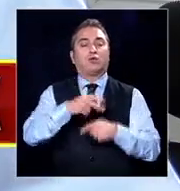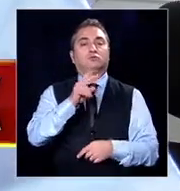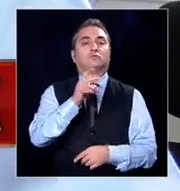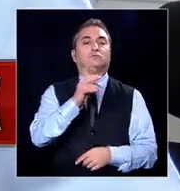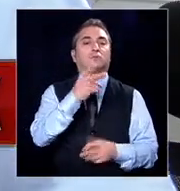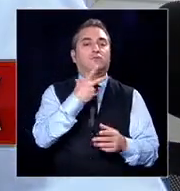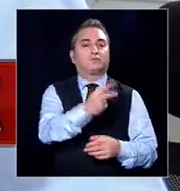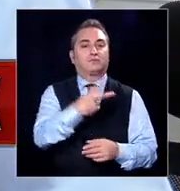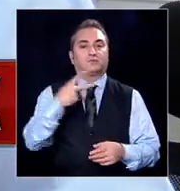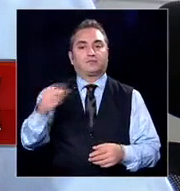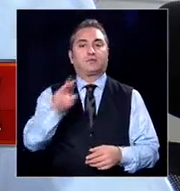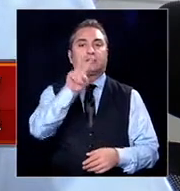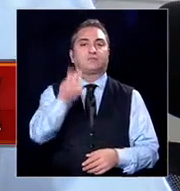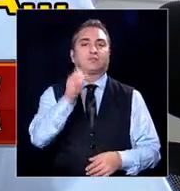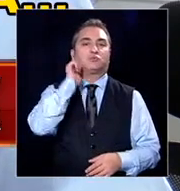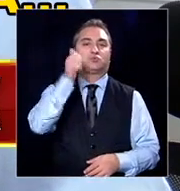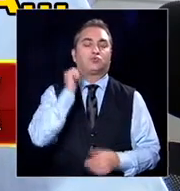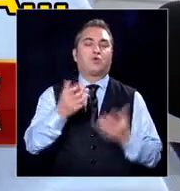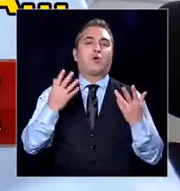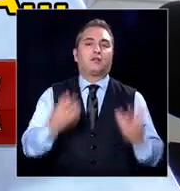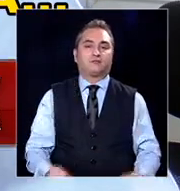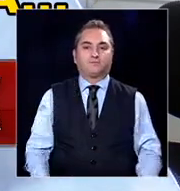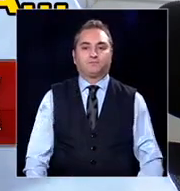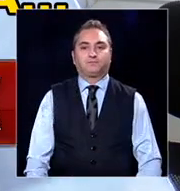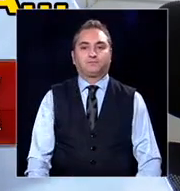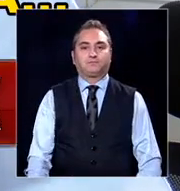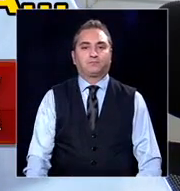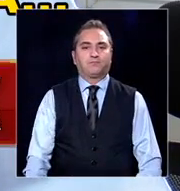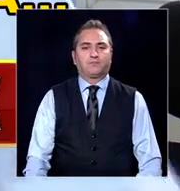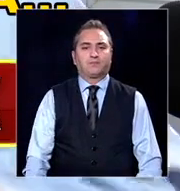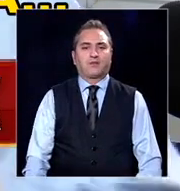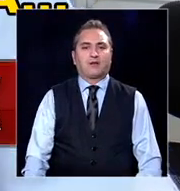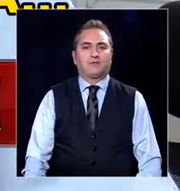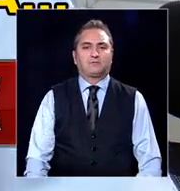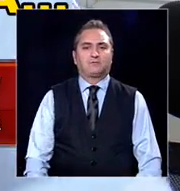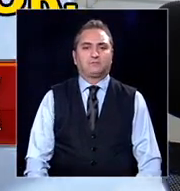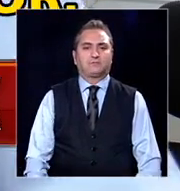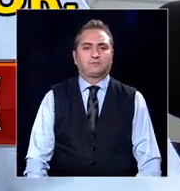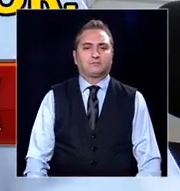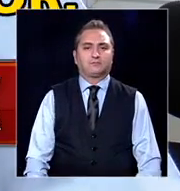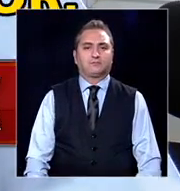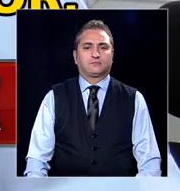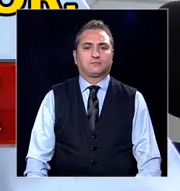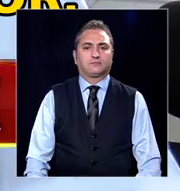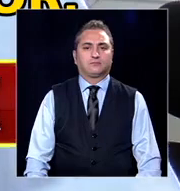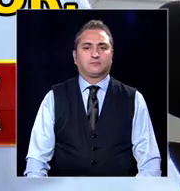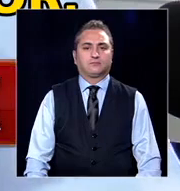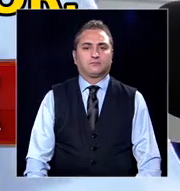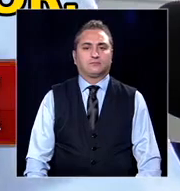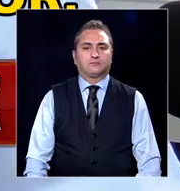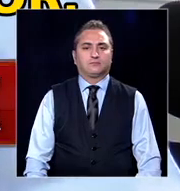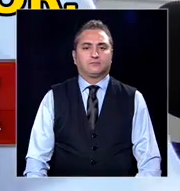Özellikle büyüklerimizde 28 günün biraz daha avantajlı olacağını. Çünkü tüm inaktif aşılarda, aslında bütün aşılarda aradaki süreyi